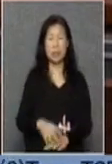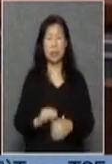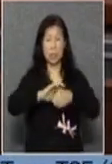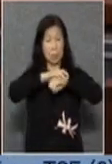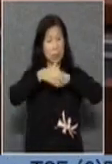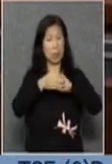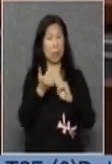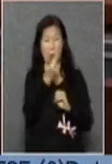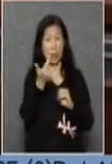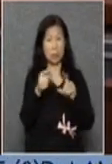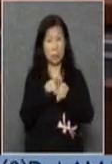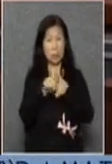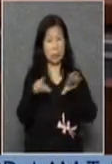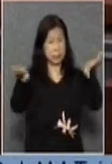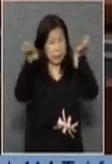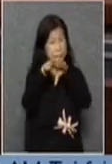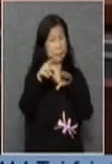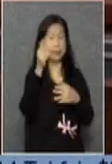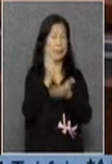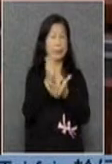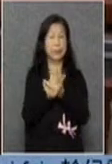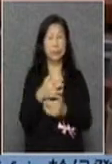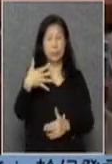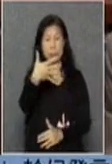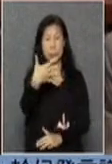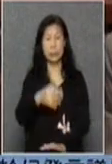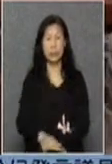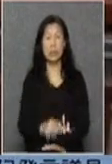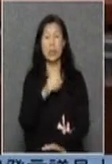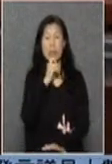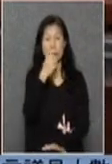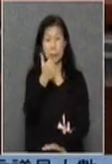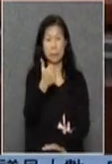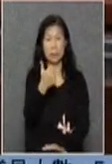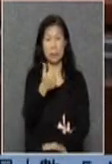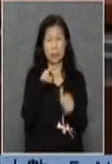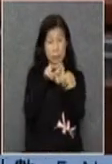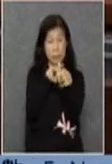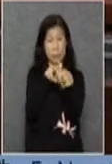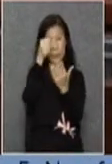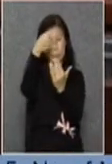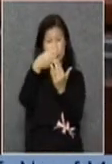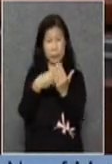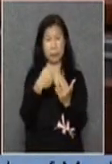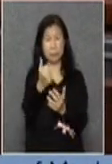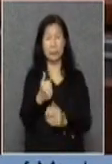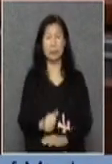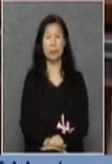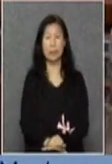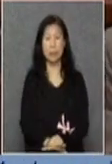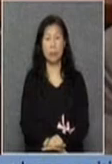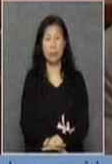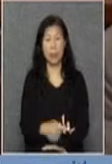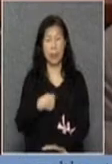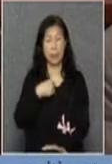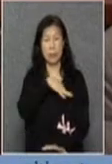家可以同我哋相提並論。第五，我哋有良好嘅監管制度，即係話我